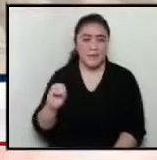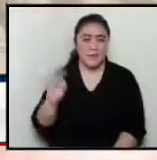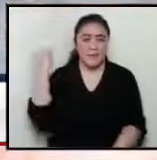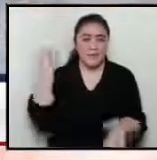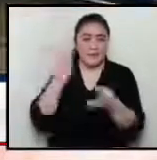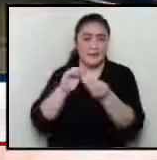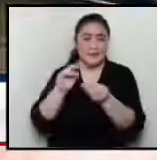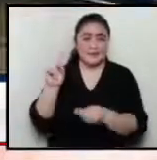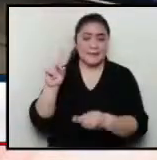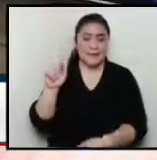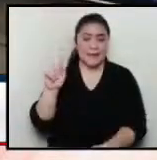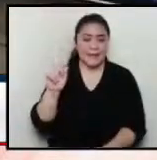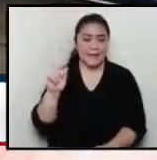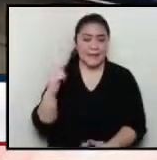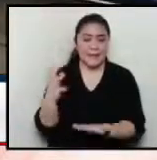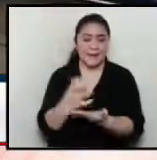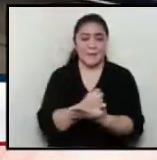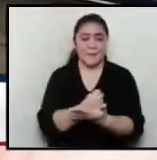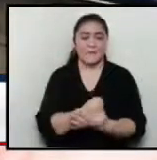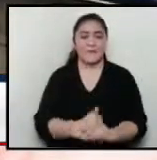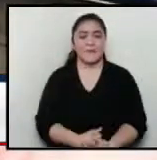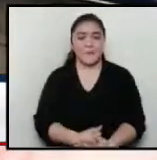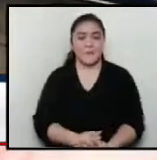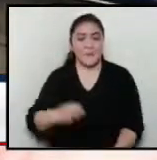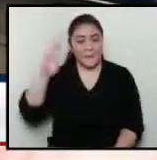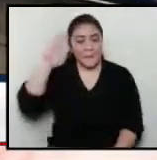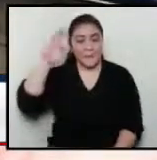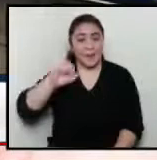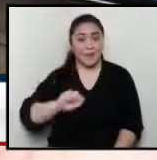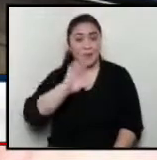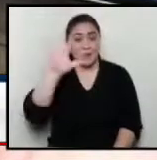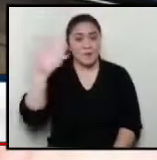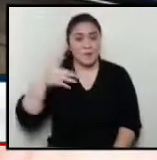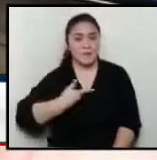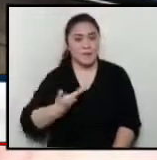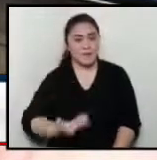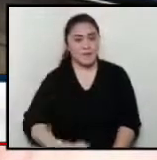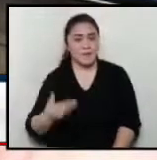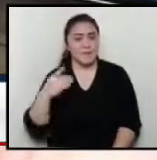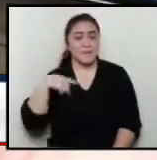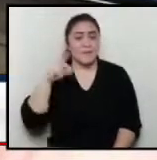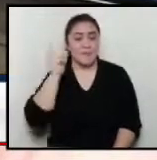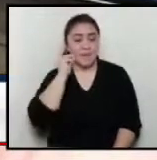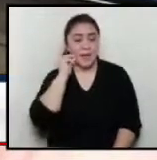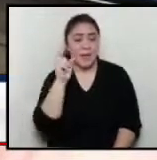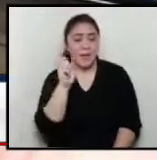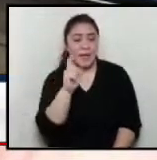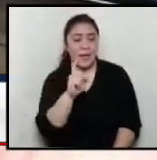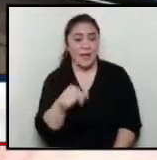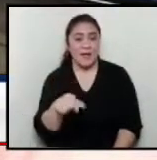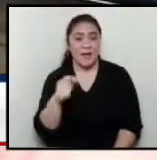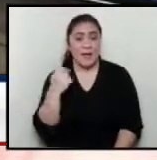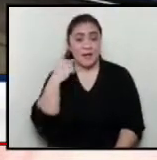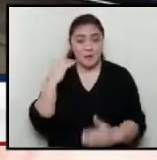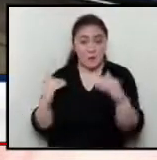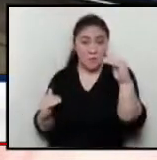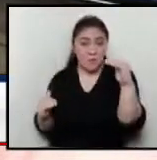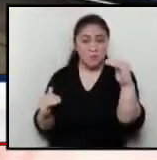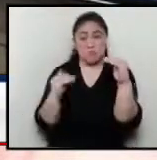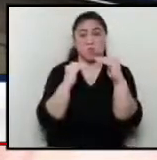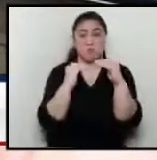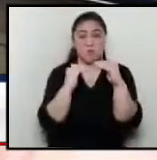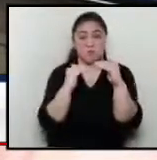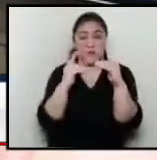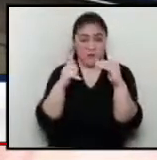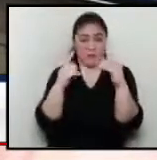Dr. Butchong, magandang umaga. Si Diane Kerer po ito. Doc, masasabi ba natin na naabot na natin ang peak ng pagtaas ng kaso ng Omicron variant? Saka,